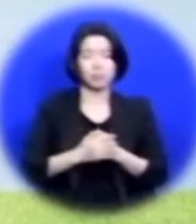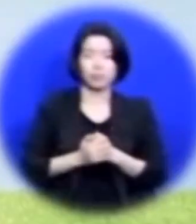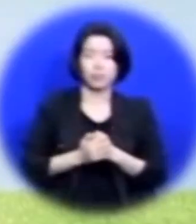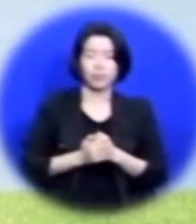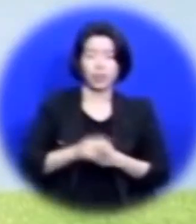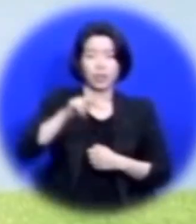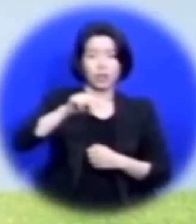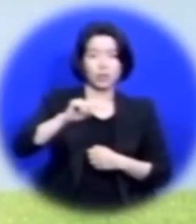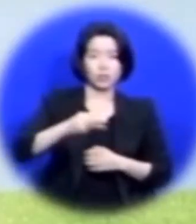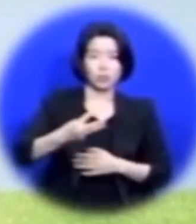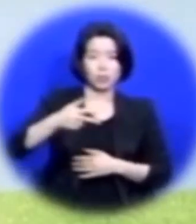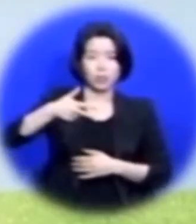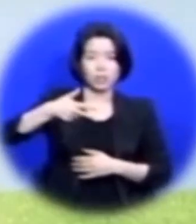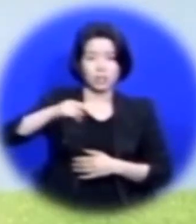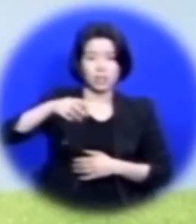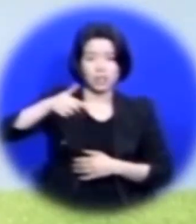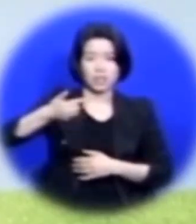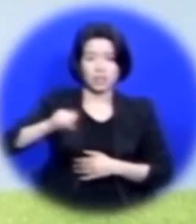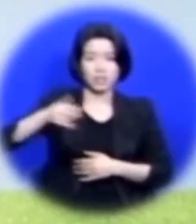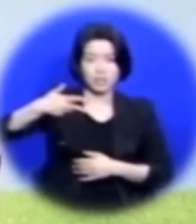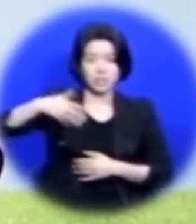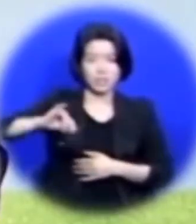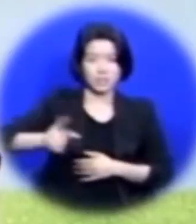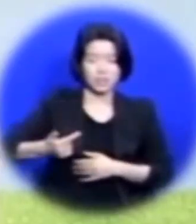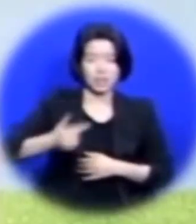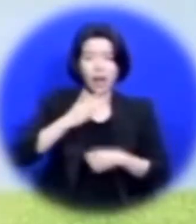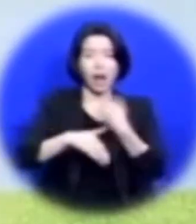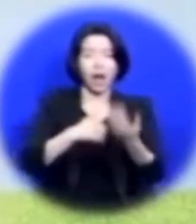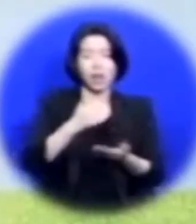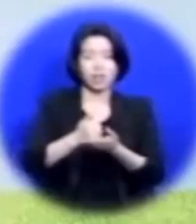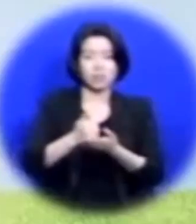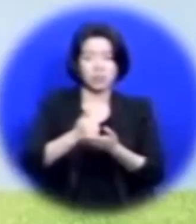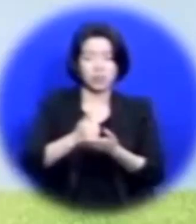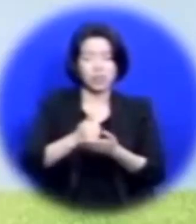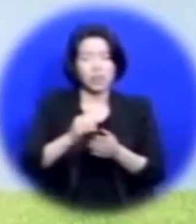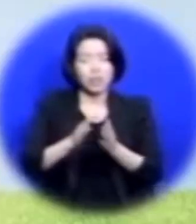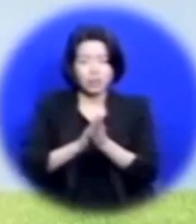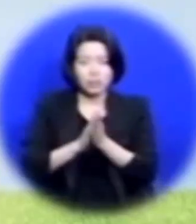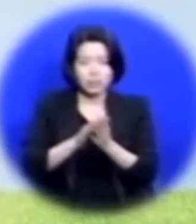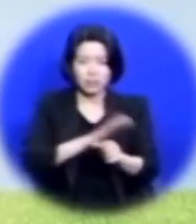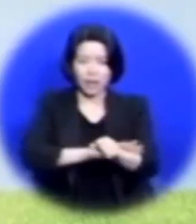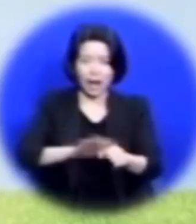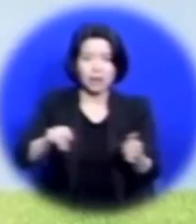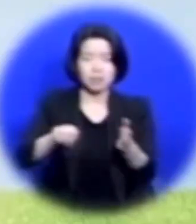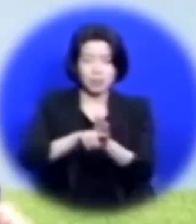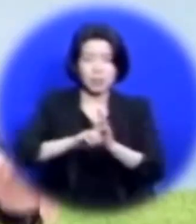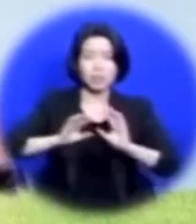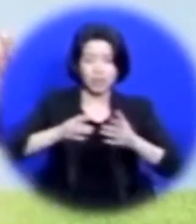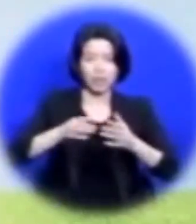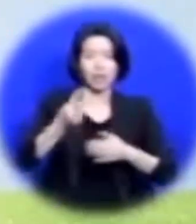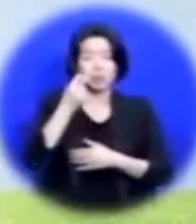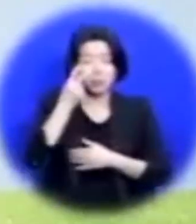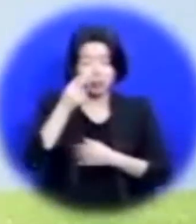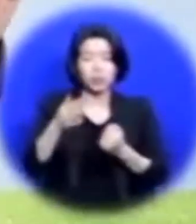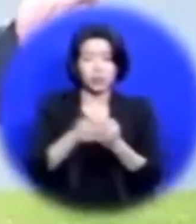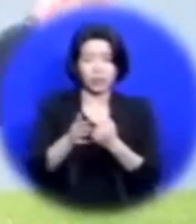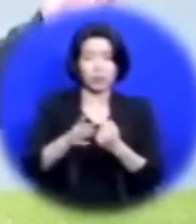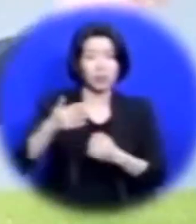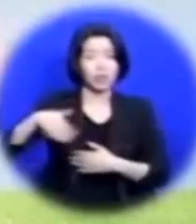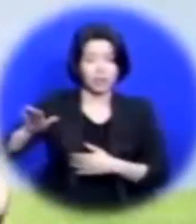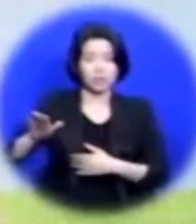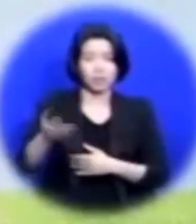이 솔 제니 친히 하나님을 잘 믿는 나라 라고 해서 미국에 갔던 거에요 미국은 하나님 믿는